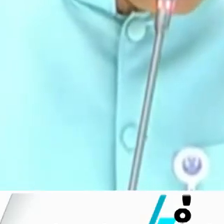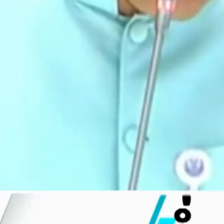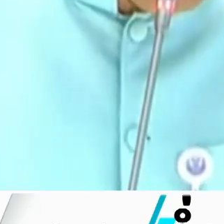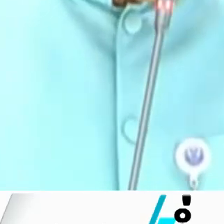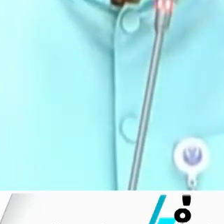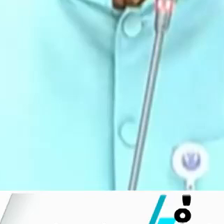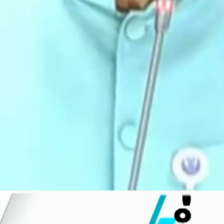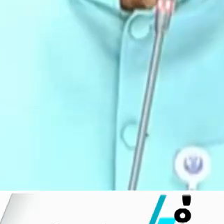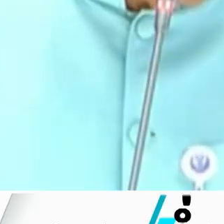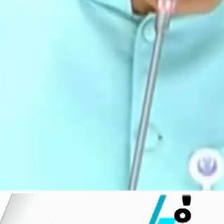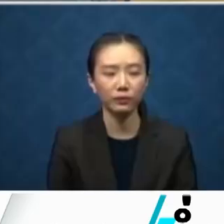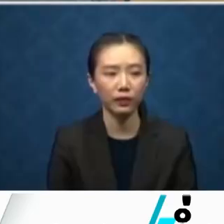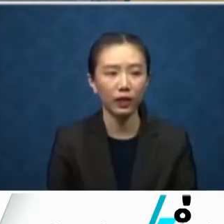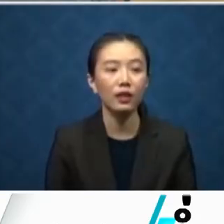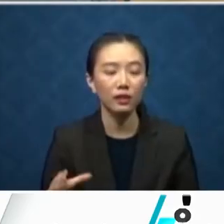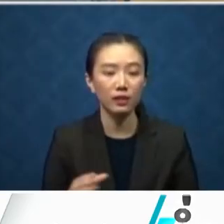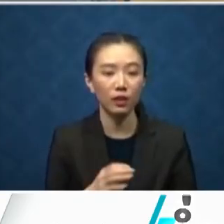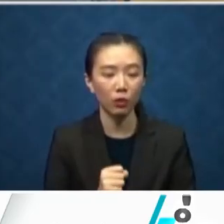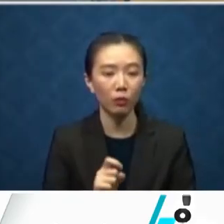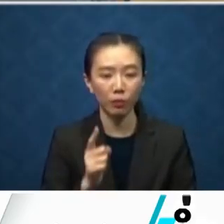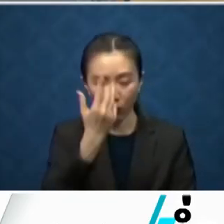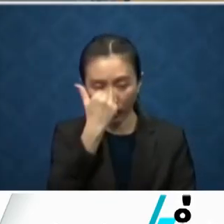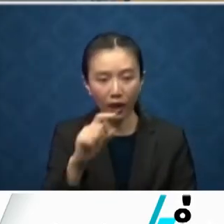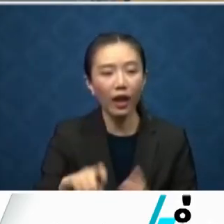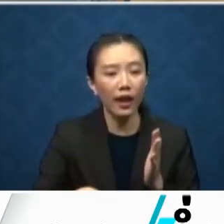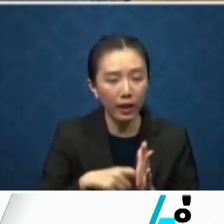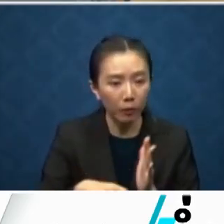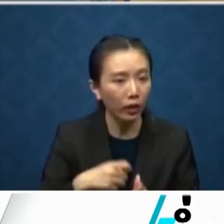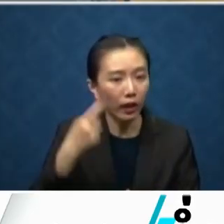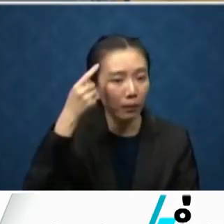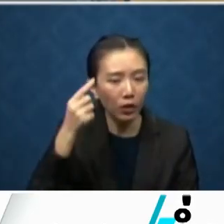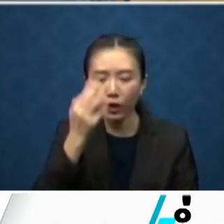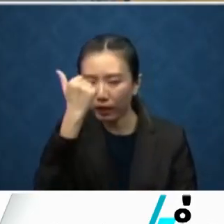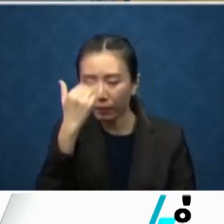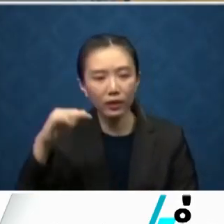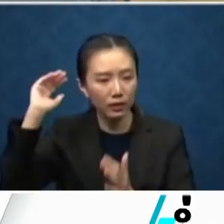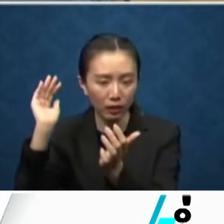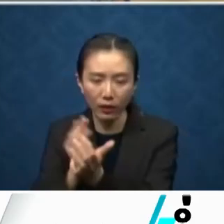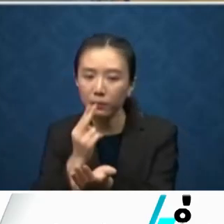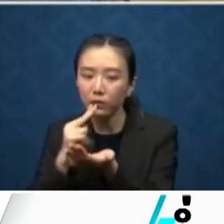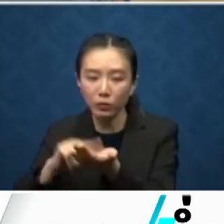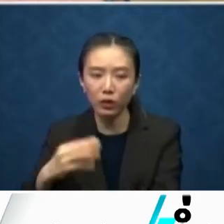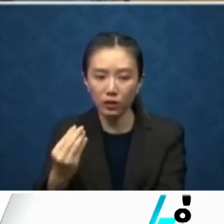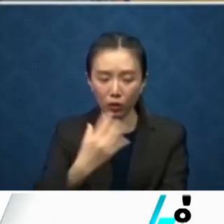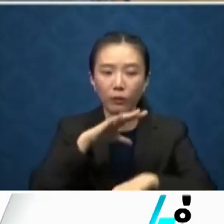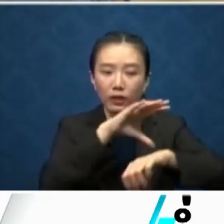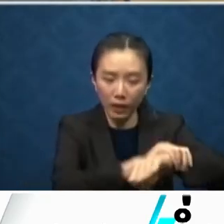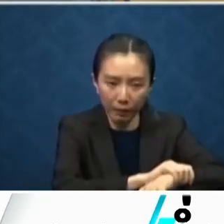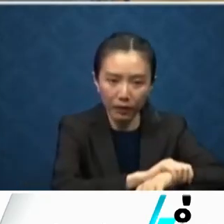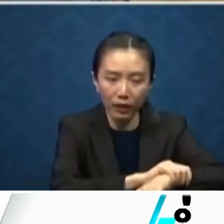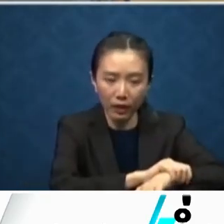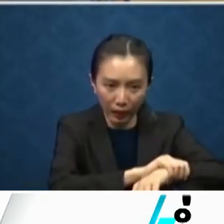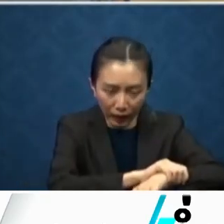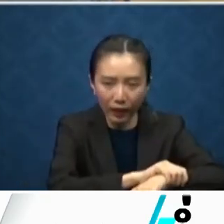ก่อนครับไม่รู้เหตุผลในการขอออกไมาจับเค้าแล้วอยู่ดีๆเราบอกว่าจะขออนุญาตจะให้